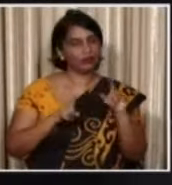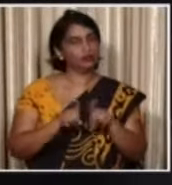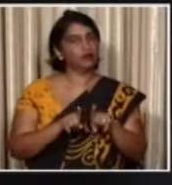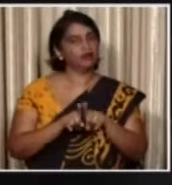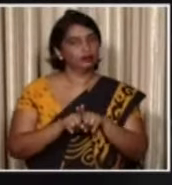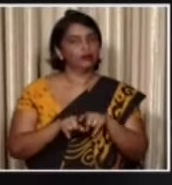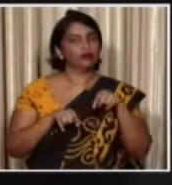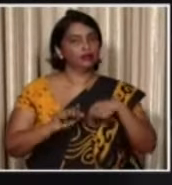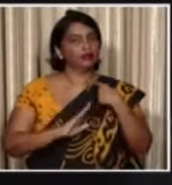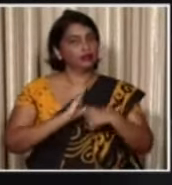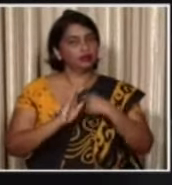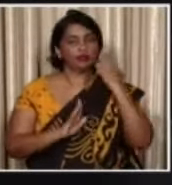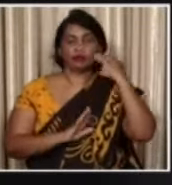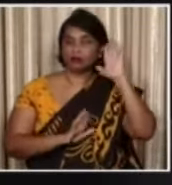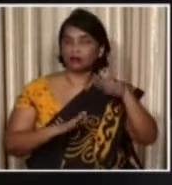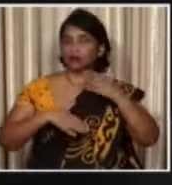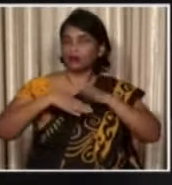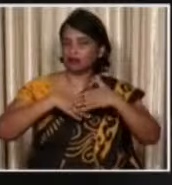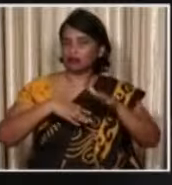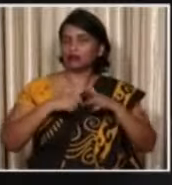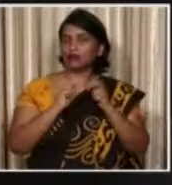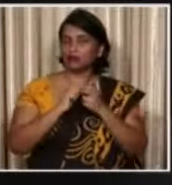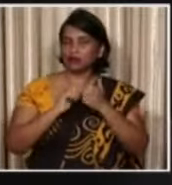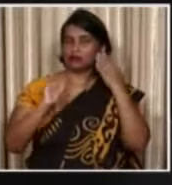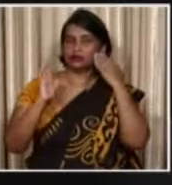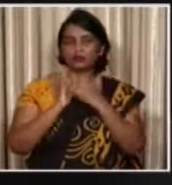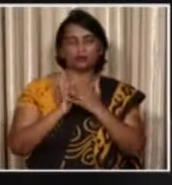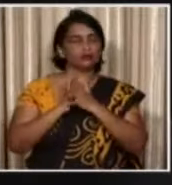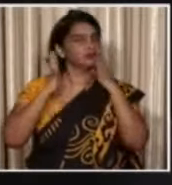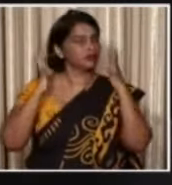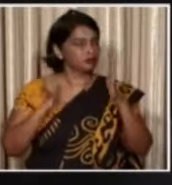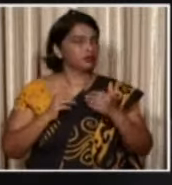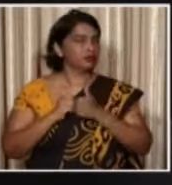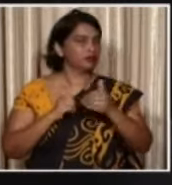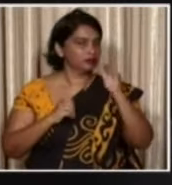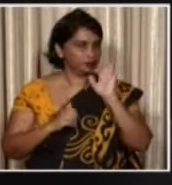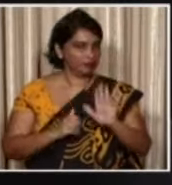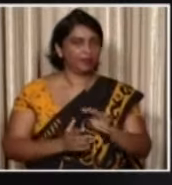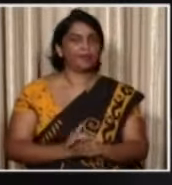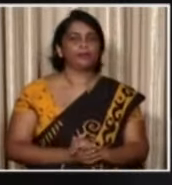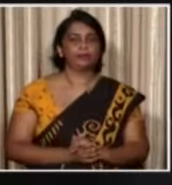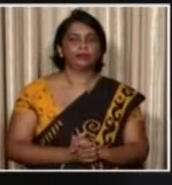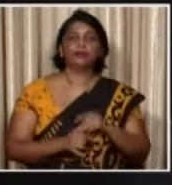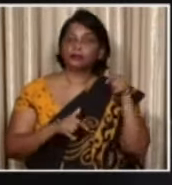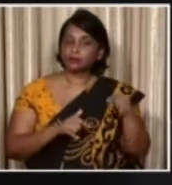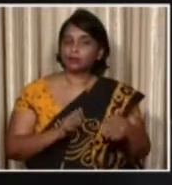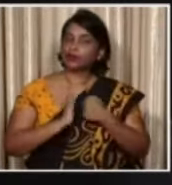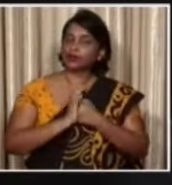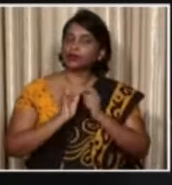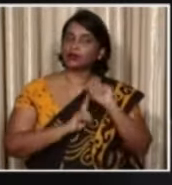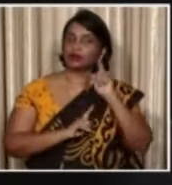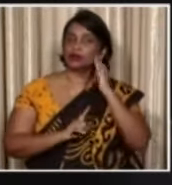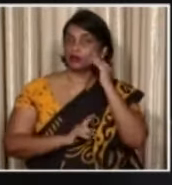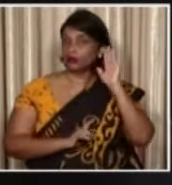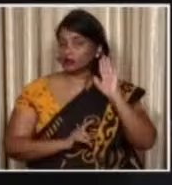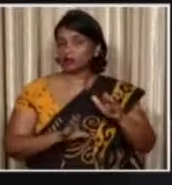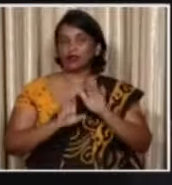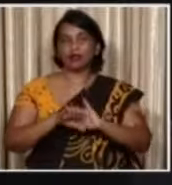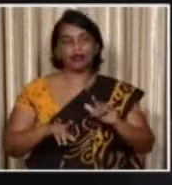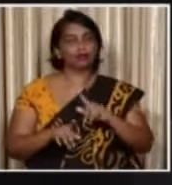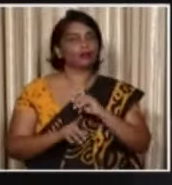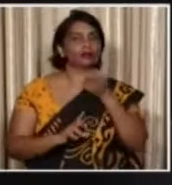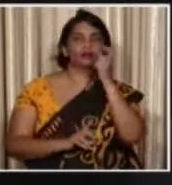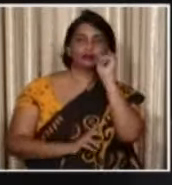මෙරට කාන්තාවන් මුහුණ දෙන ගැටලු පිළිබඳ දැඩි අවධානයකින් ක්‍රියා කරන කෙනකි. Memagaru Sabave Kanta, Lama